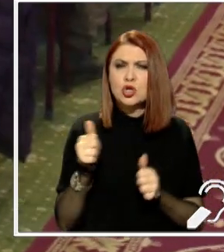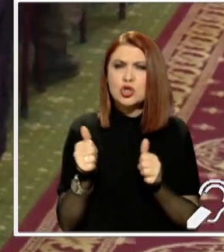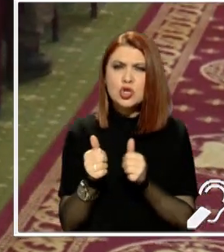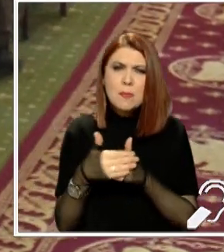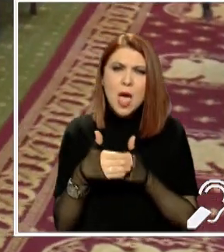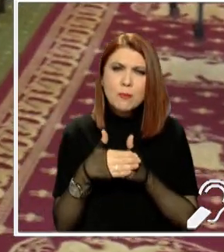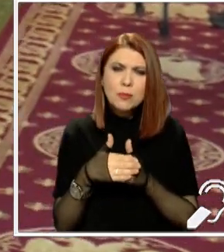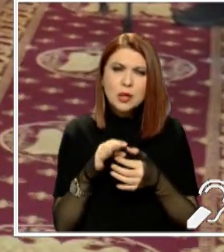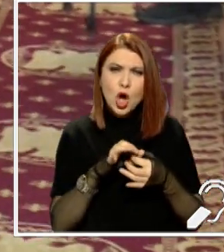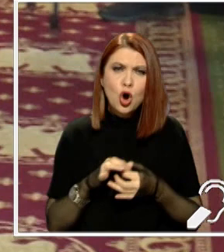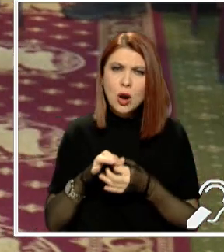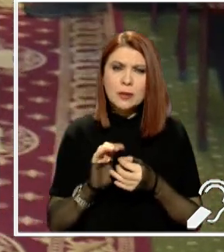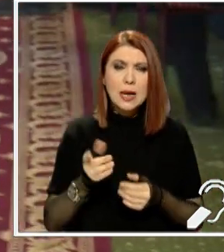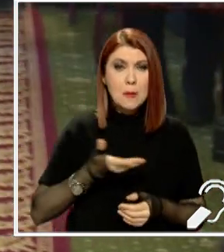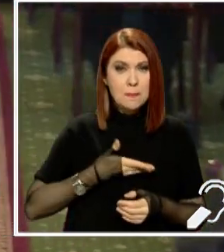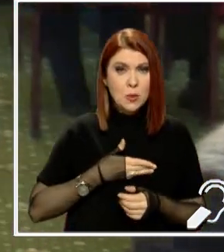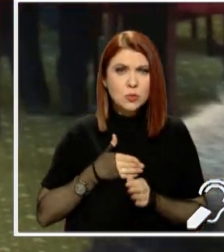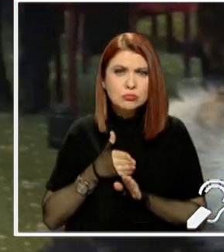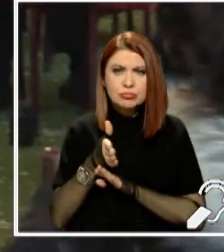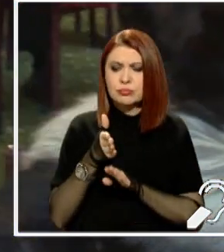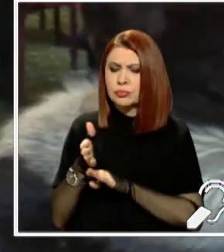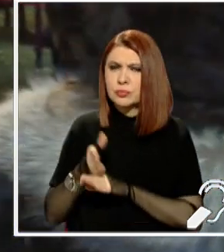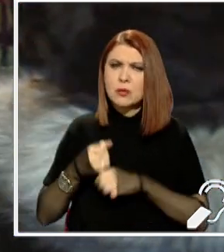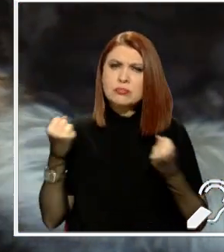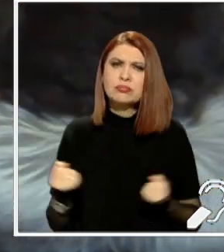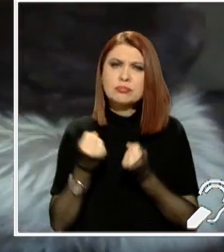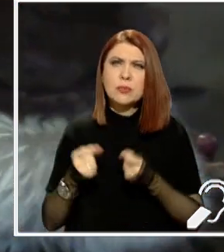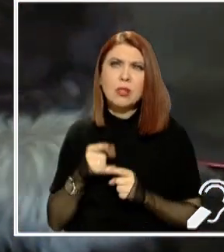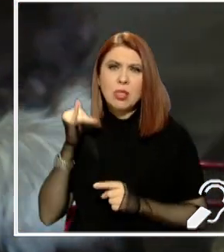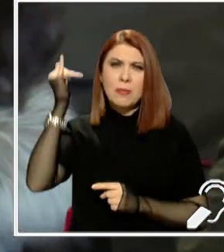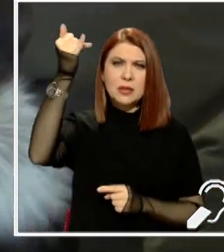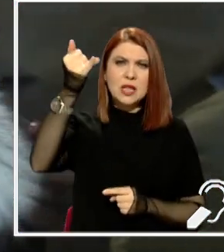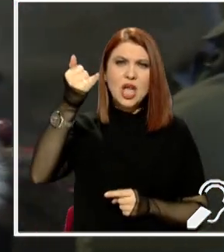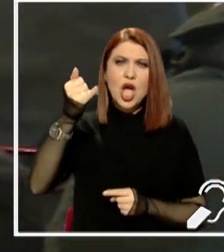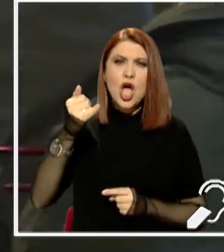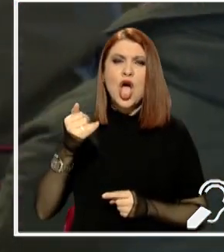al părintelui Nicolae, însoțindu-l pe acesta în misiunea sa din îndepărtata Japonie.